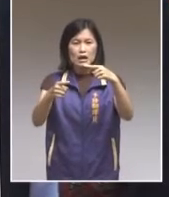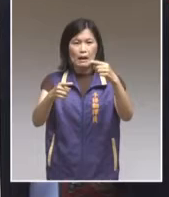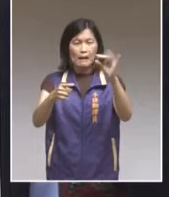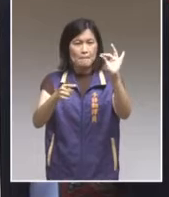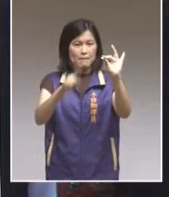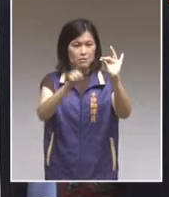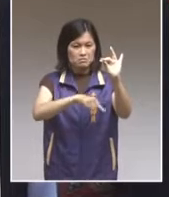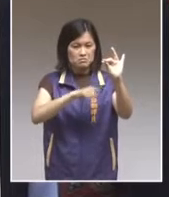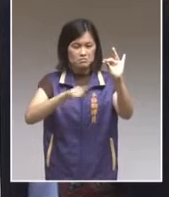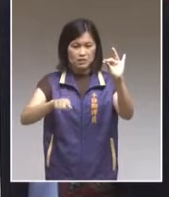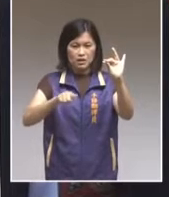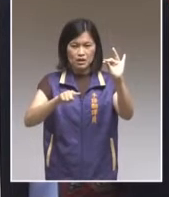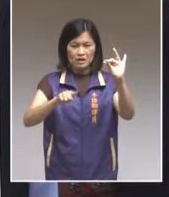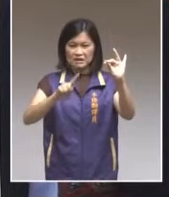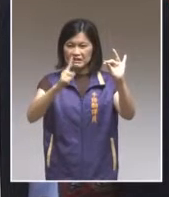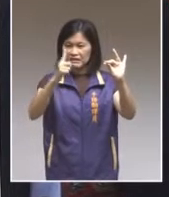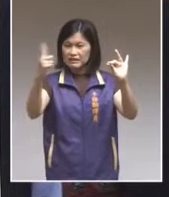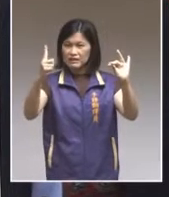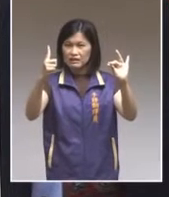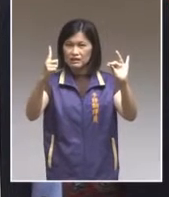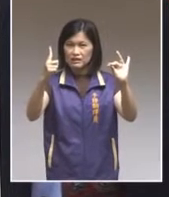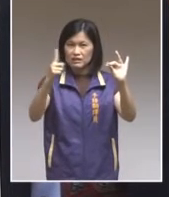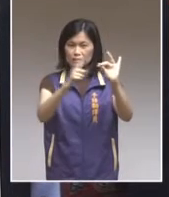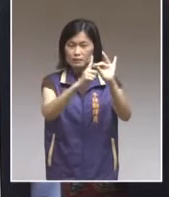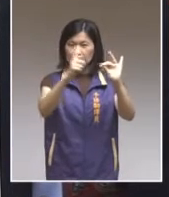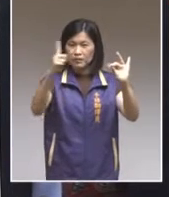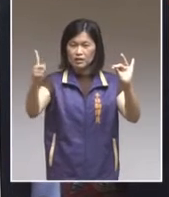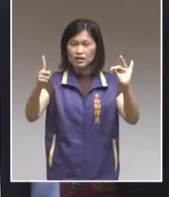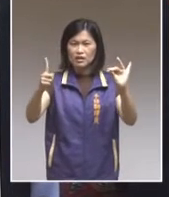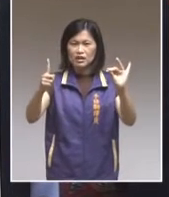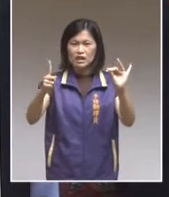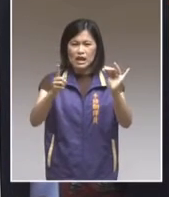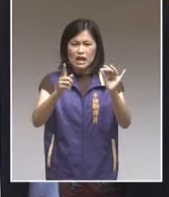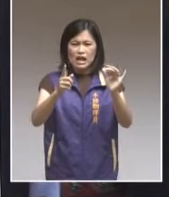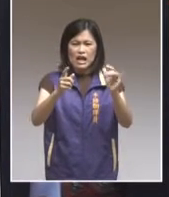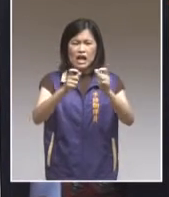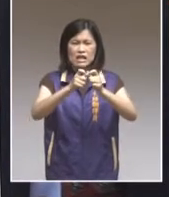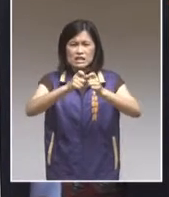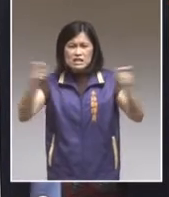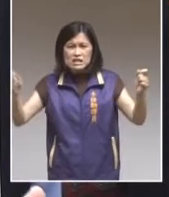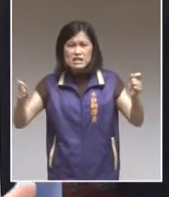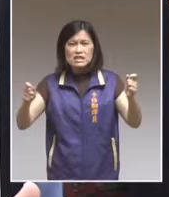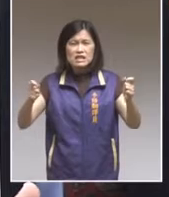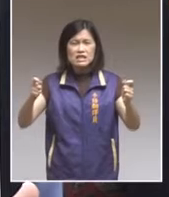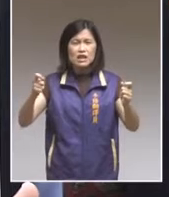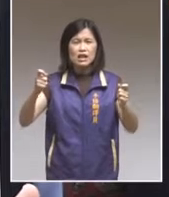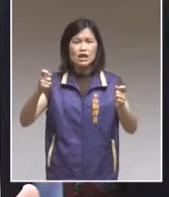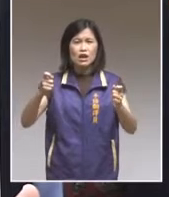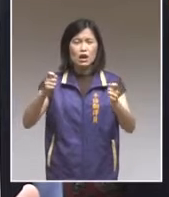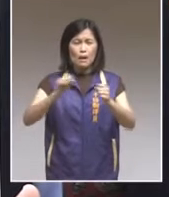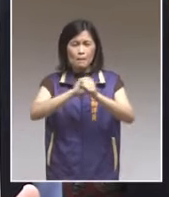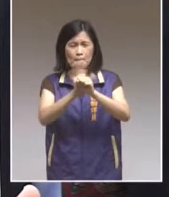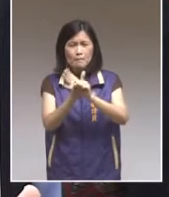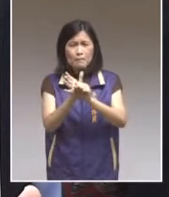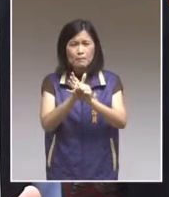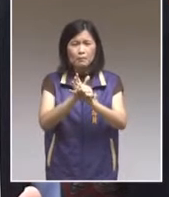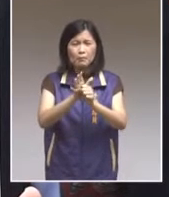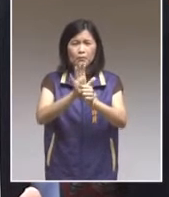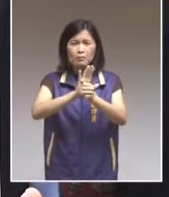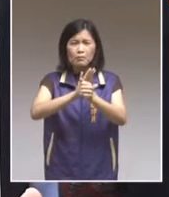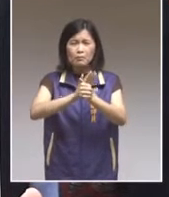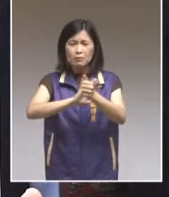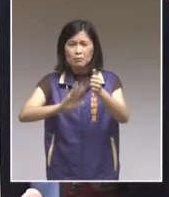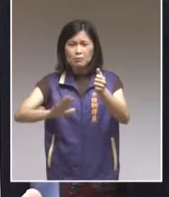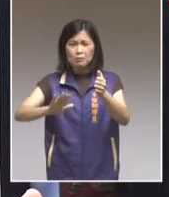会有一个1% 的人，他会有所谓的长新冠症候群，就说甚至他恢复之